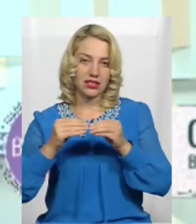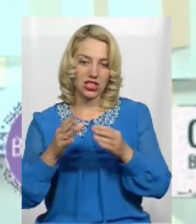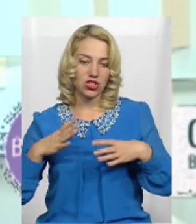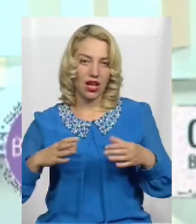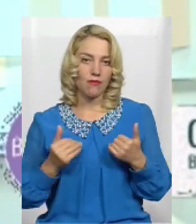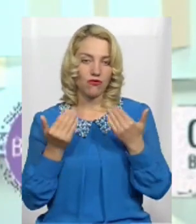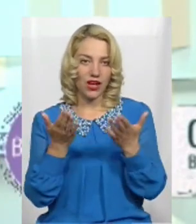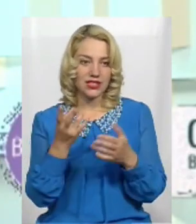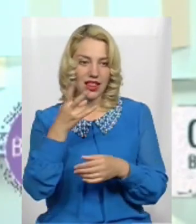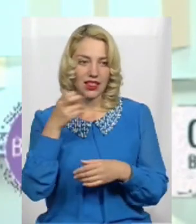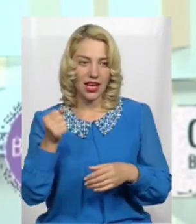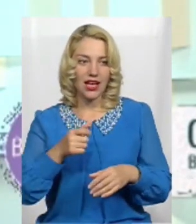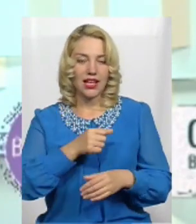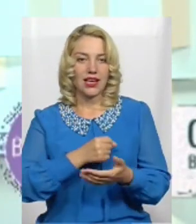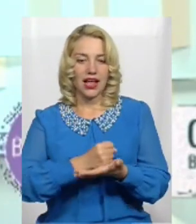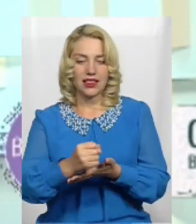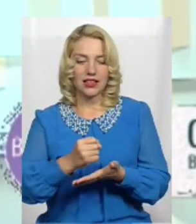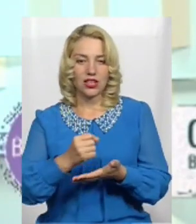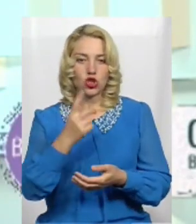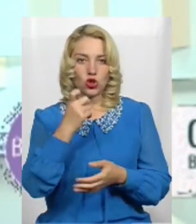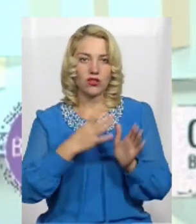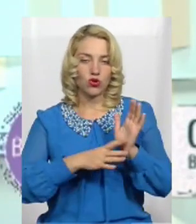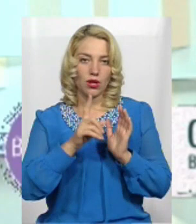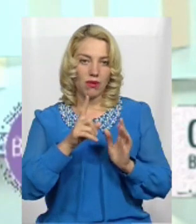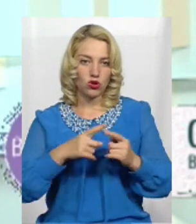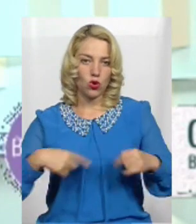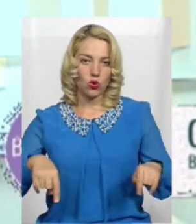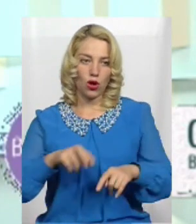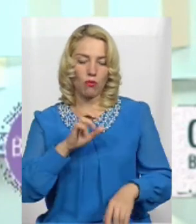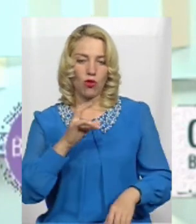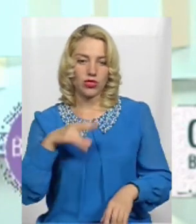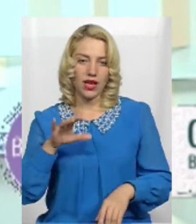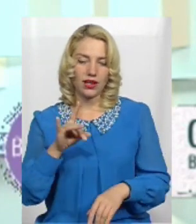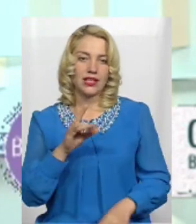17:10 чекаємо на кандидатів від 191